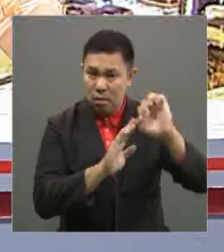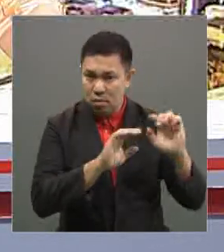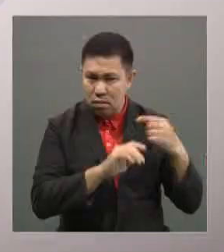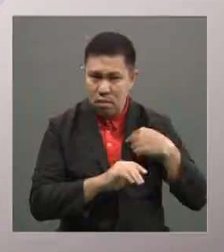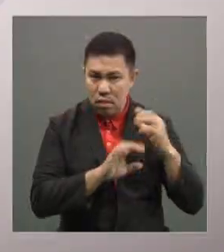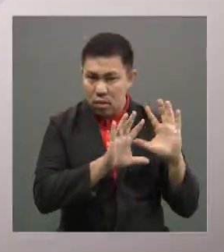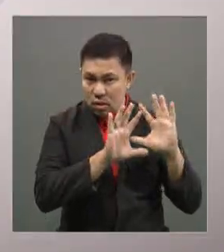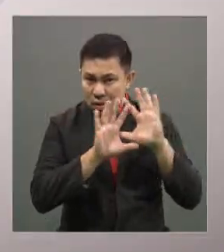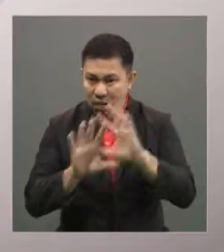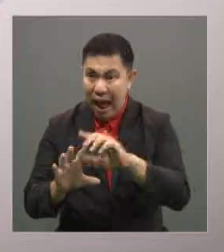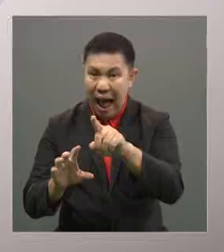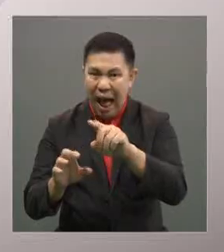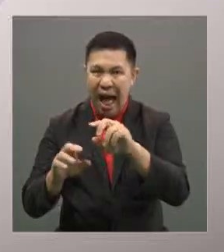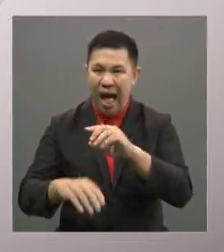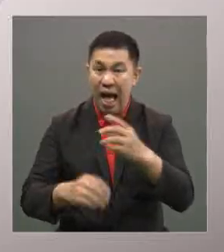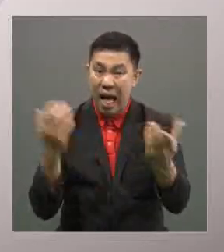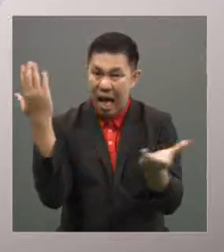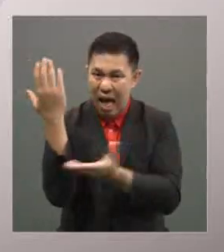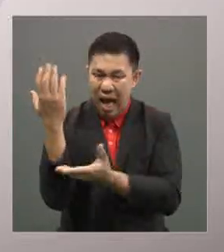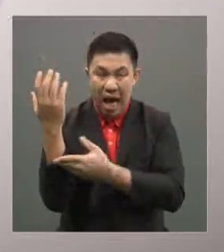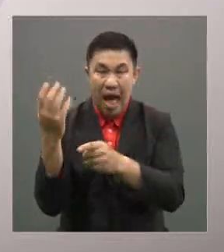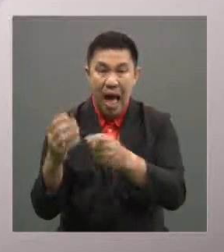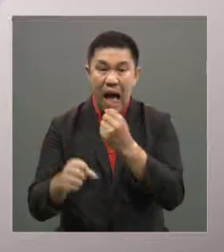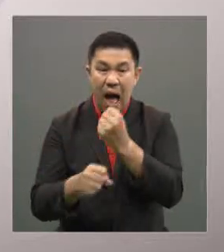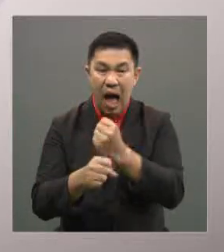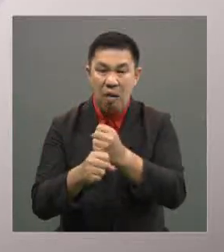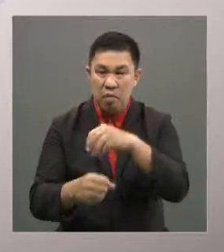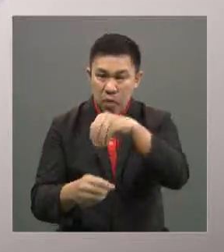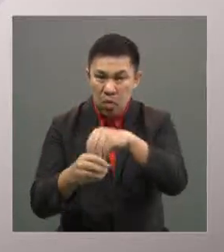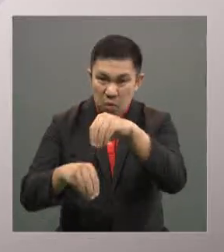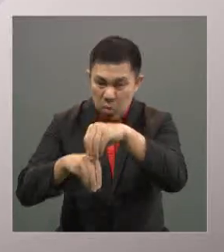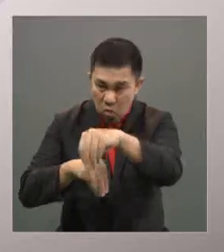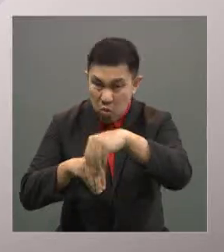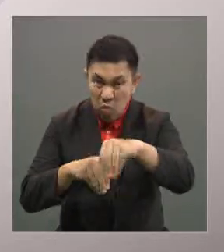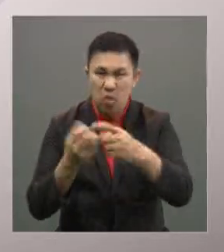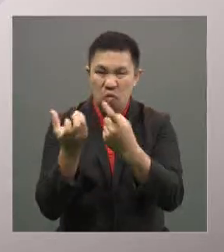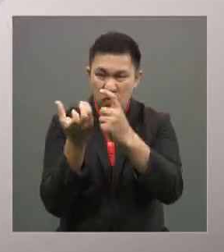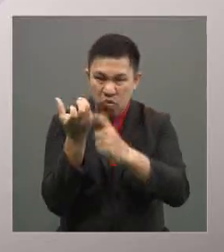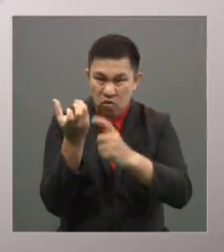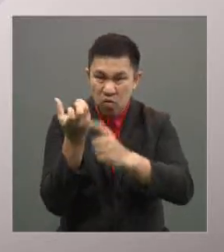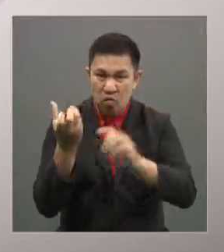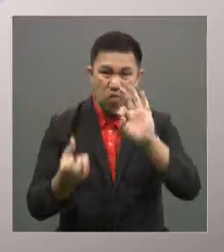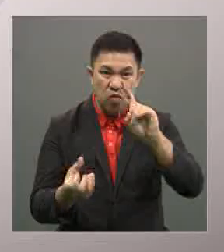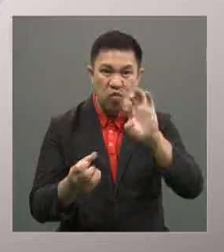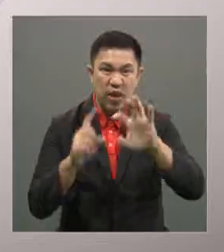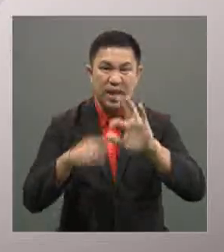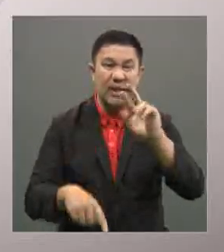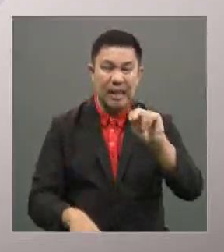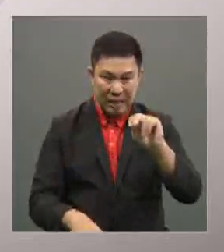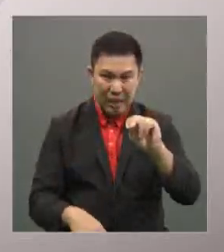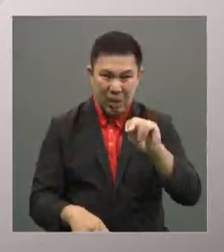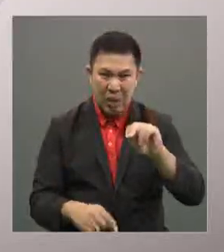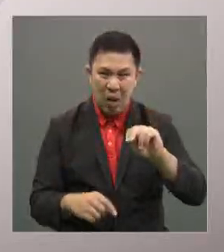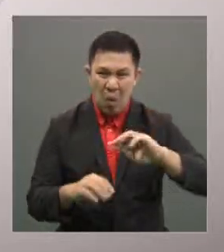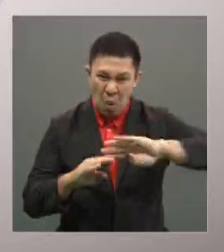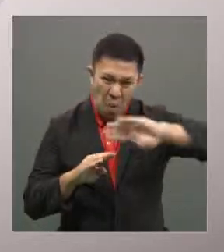ไร่ฝิ่นปรากฏว่าไร่นี้เนี่ยไปทำการลักลอบปลูกอยู่กลางปากเขานะคะแล้วพื้นที่กว่าจะเข้าไปได้เนี่ยโอืดูสิ